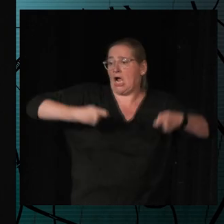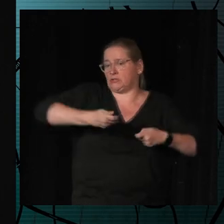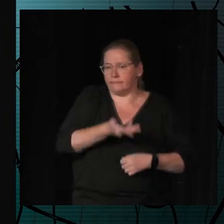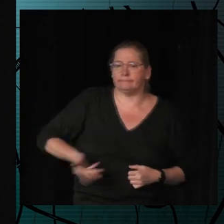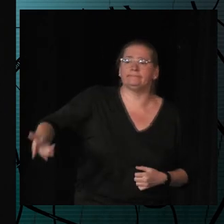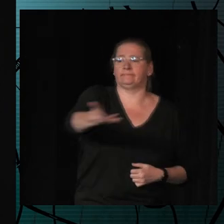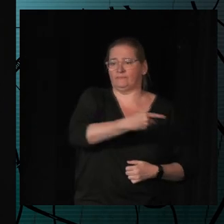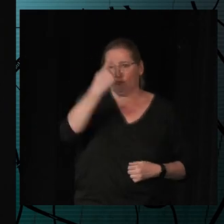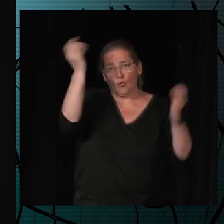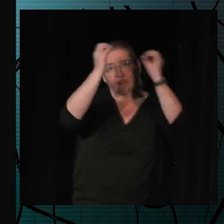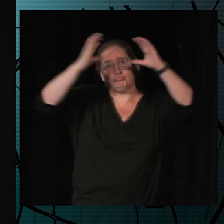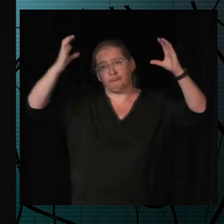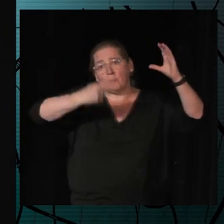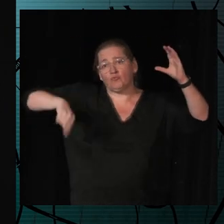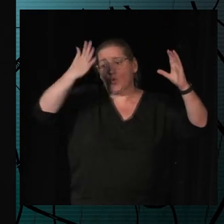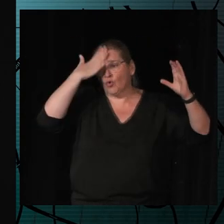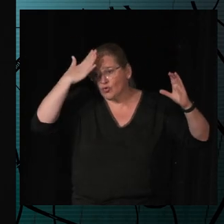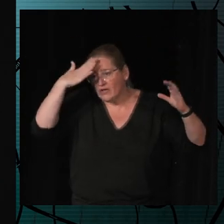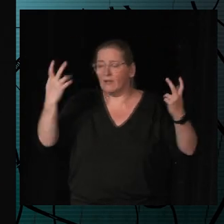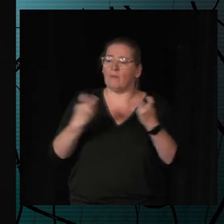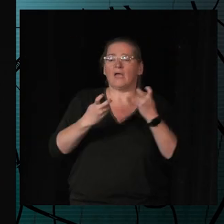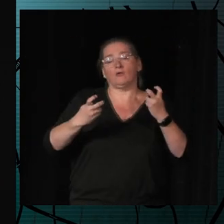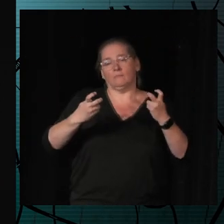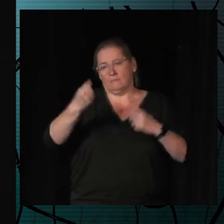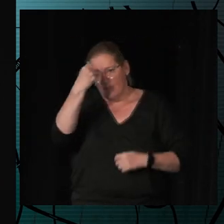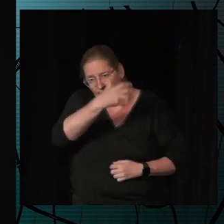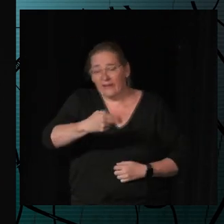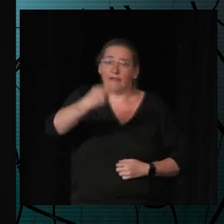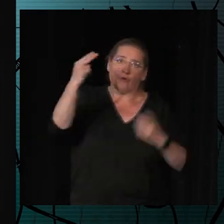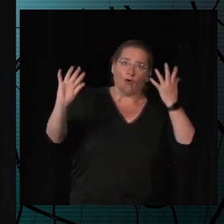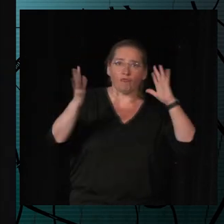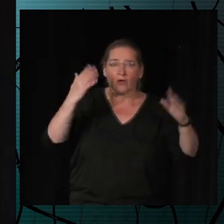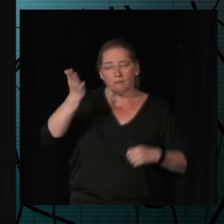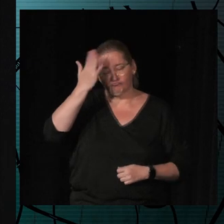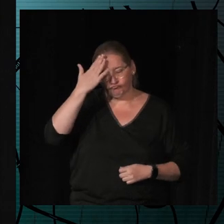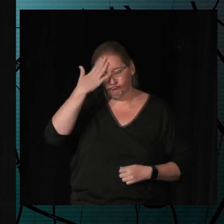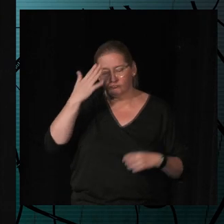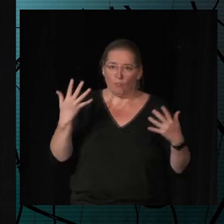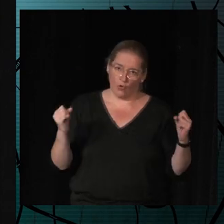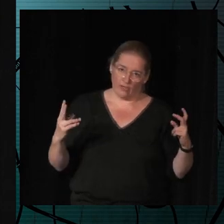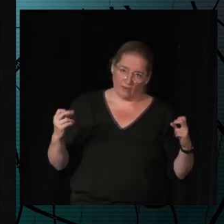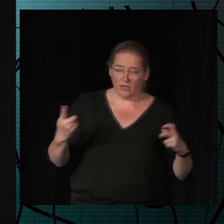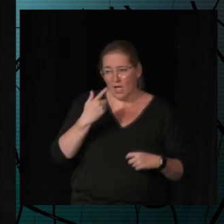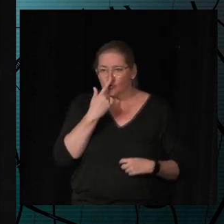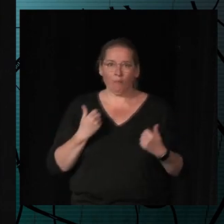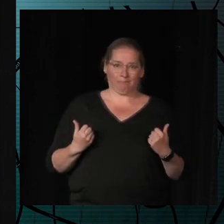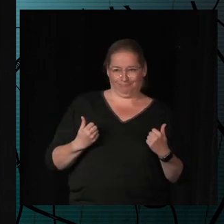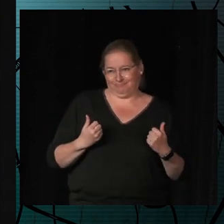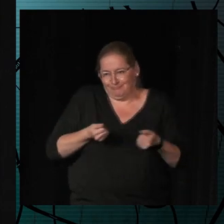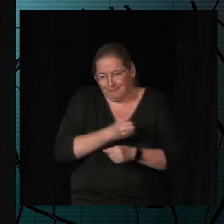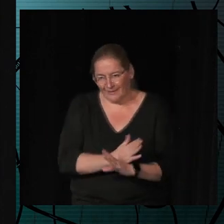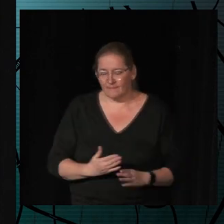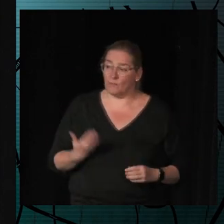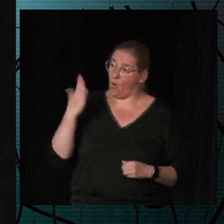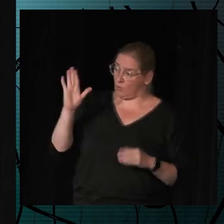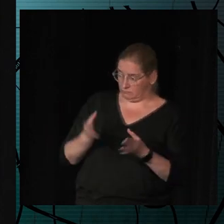convoquer l'imagerie qu'on connaît très bien de la d'une forêt en Amérique du Nord ça parle immédiatement après on peut aussi avoir des cas de figure où